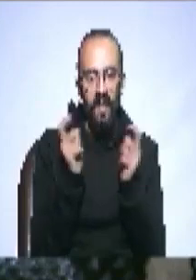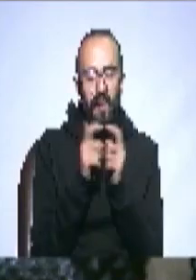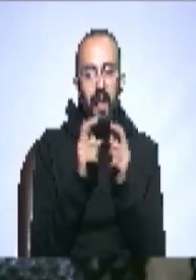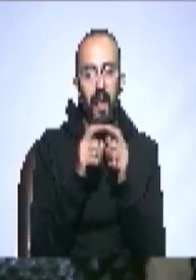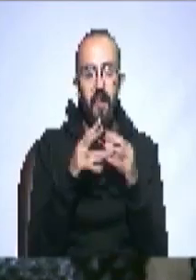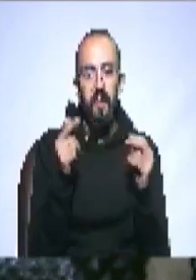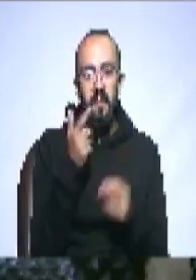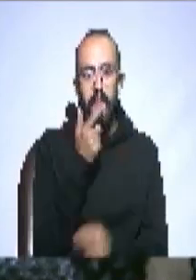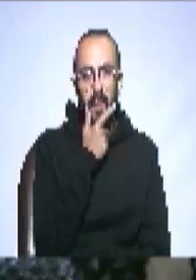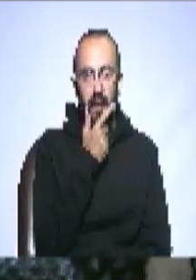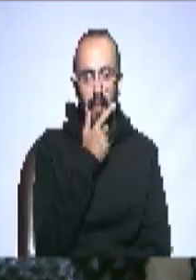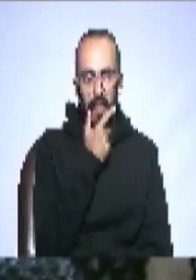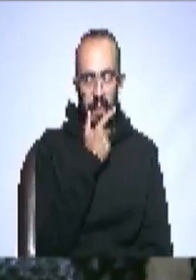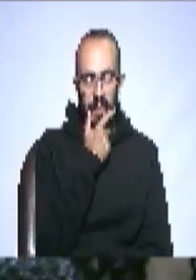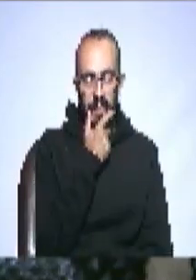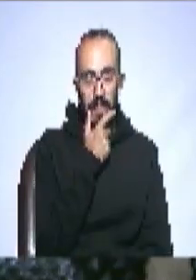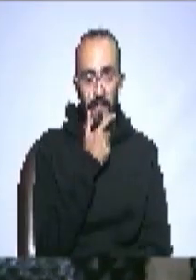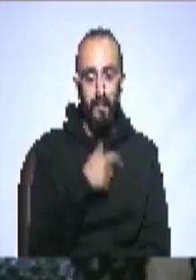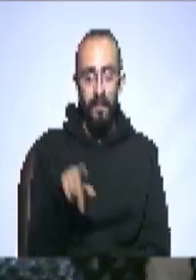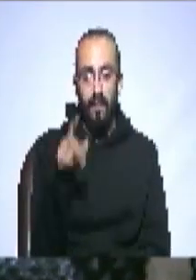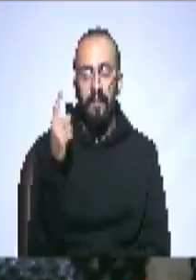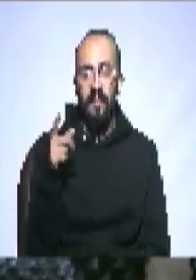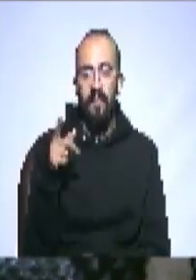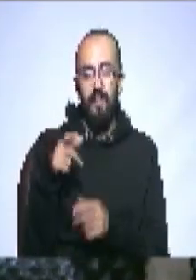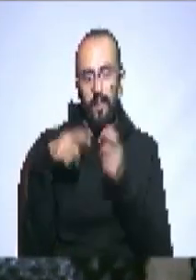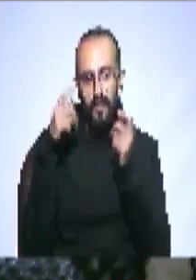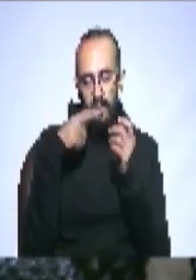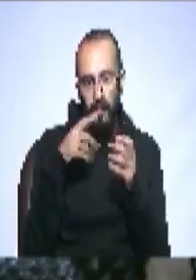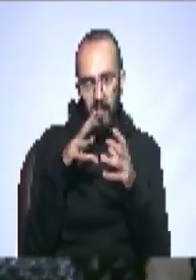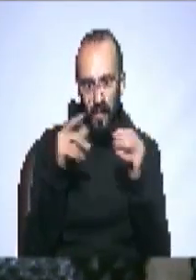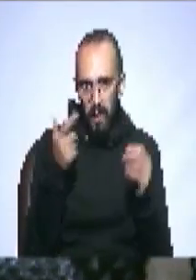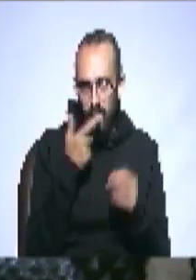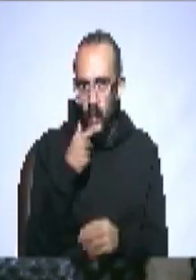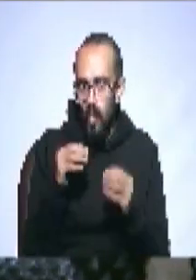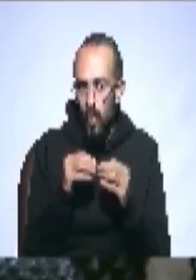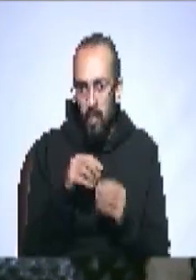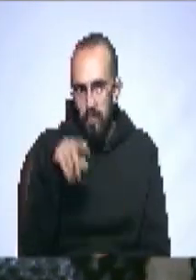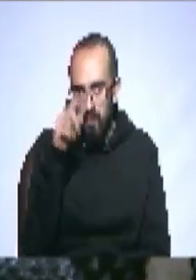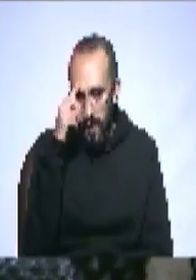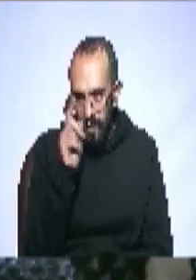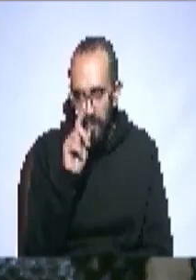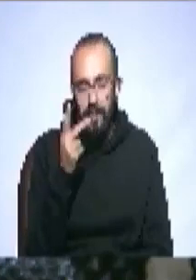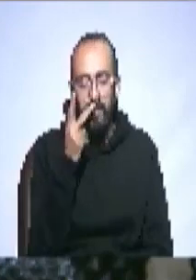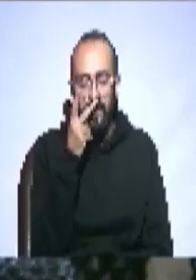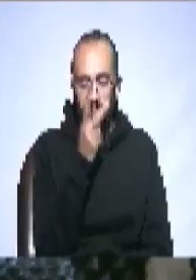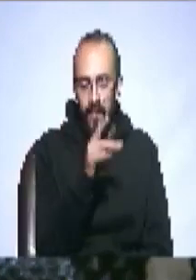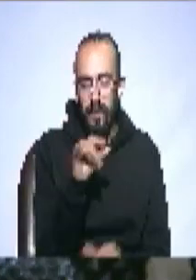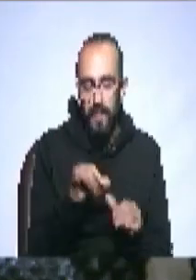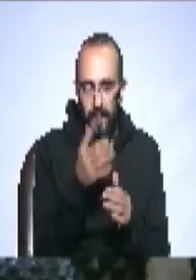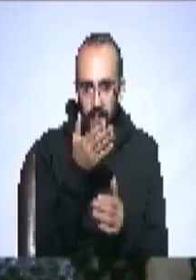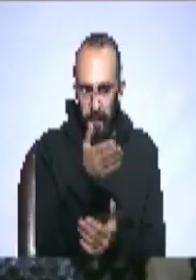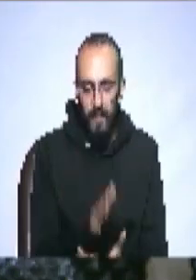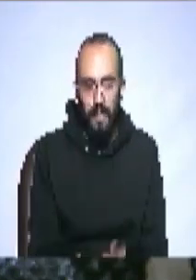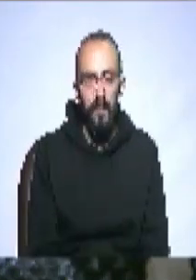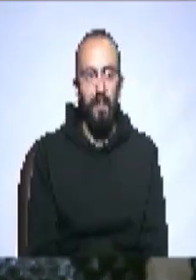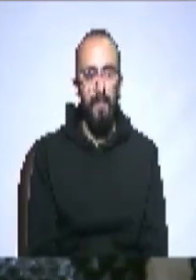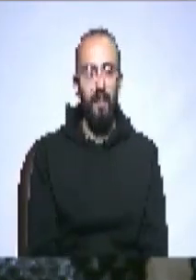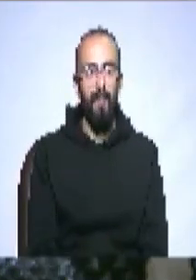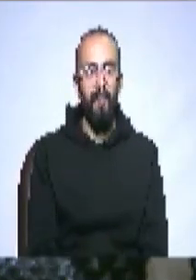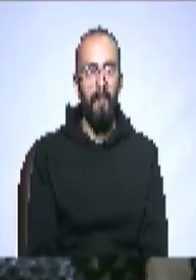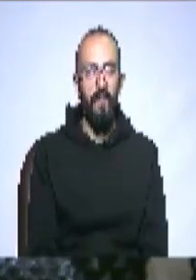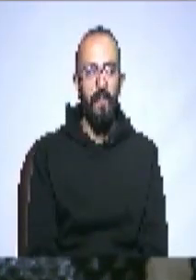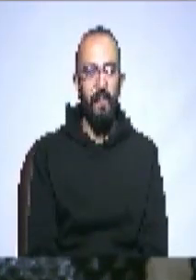البيضة، والشيف قال لنا ايه هي البطاطا البيضة، وحضراتكم هتلاقوا الحلقه موجوده كامله على صفحه هي